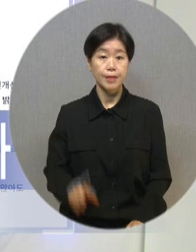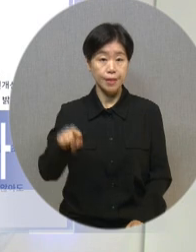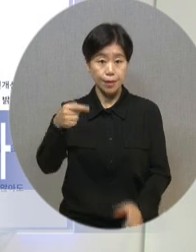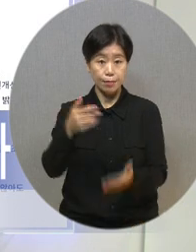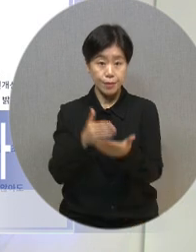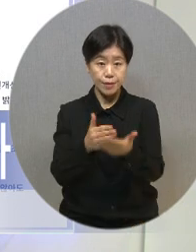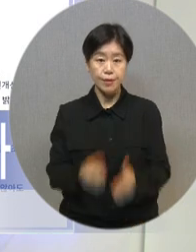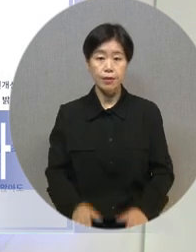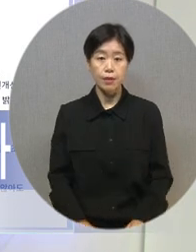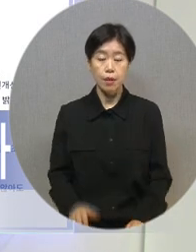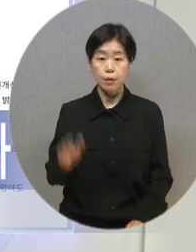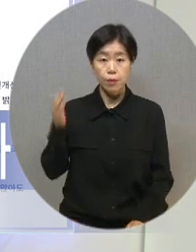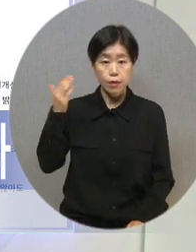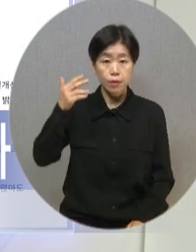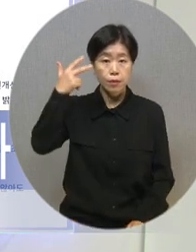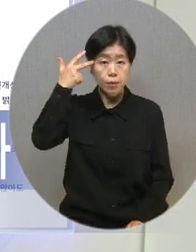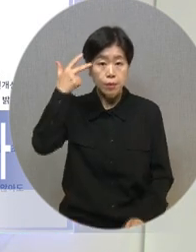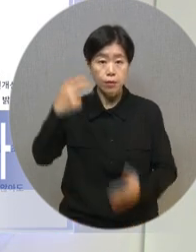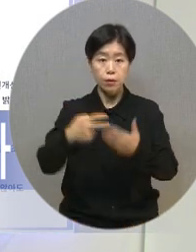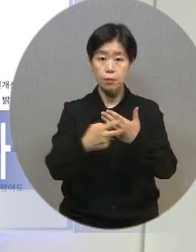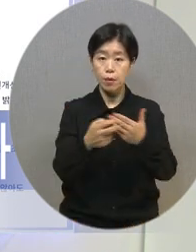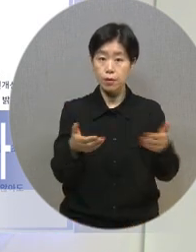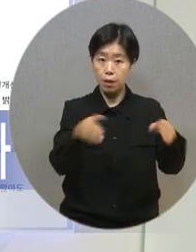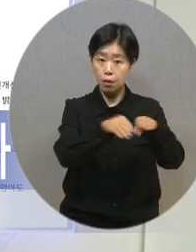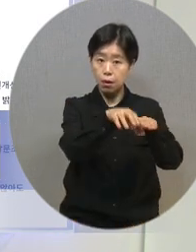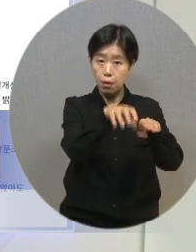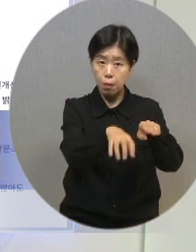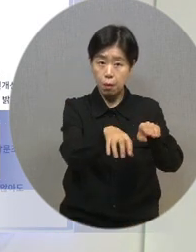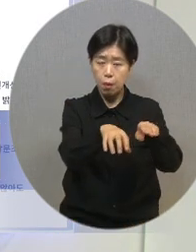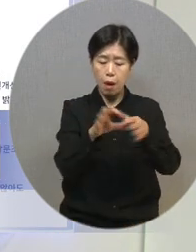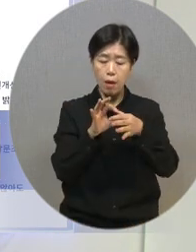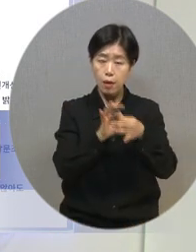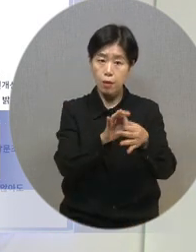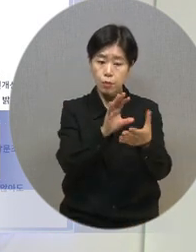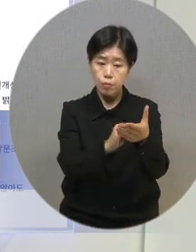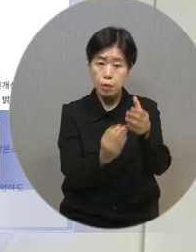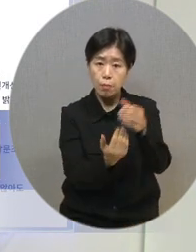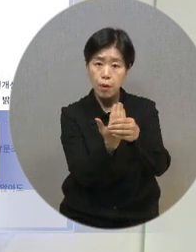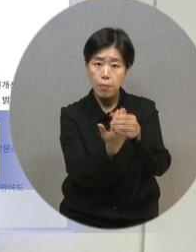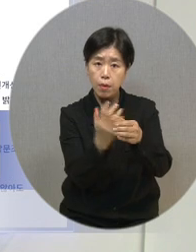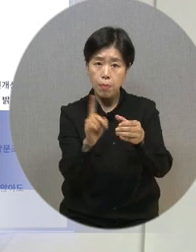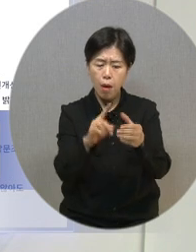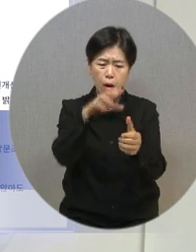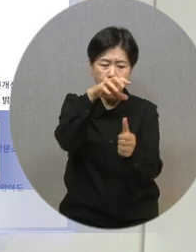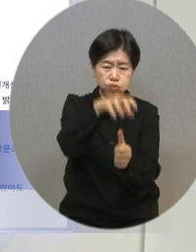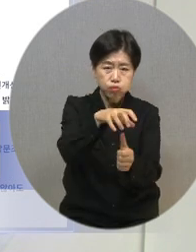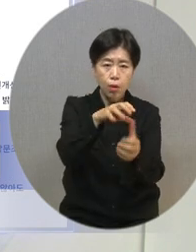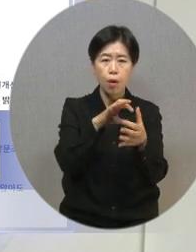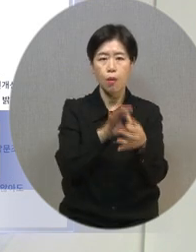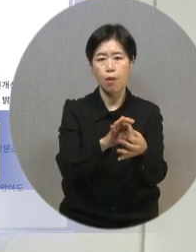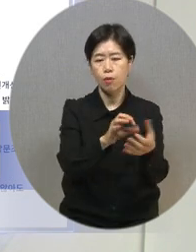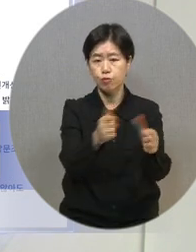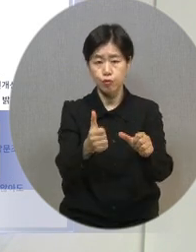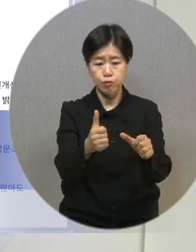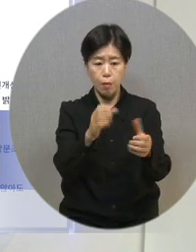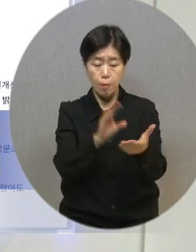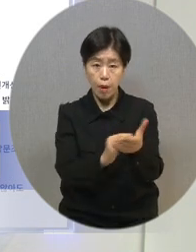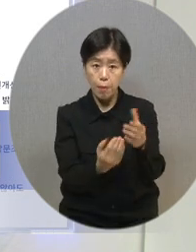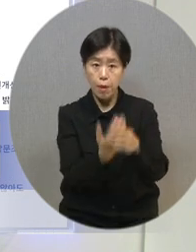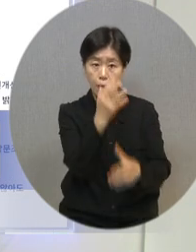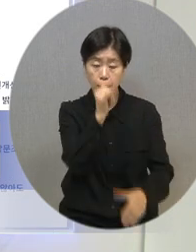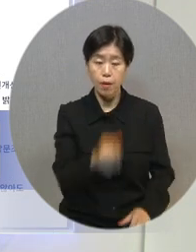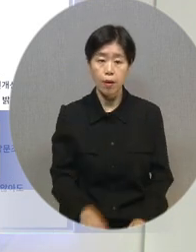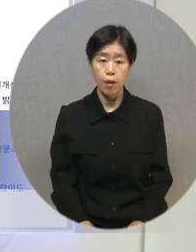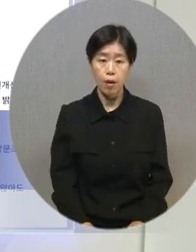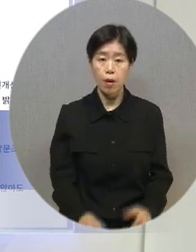소식입니다 최근 정신 의료 기관에서 연이어 발생한 경리 강박 사망 사건 기억하십니까이